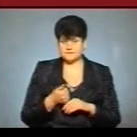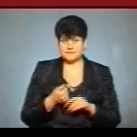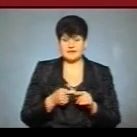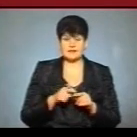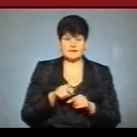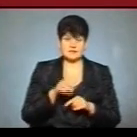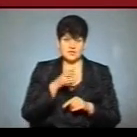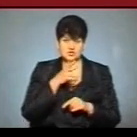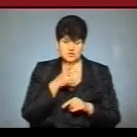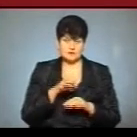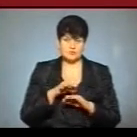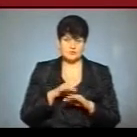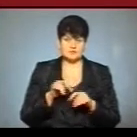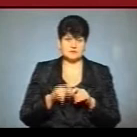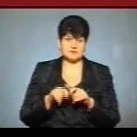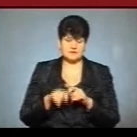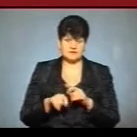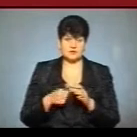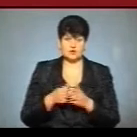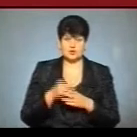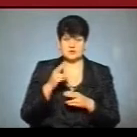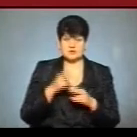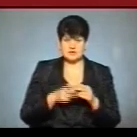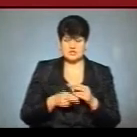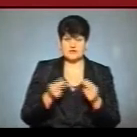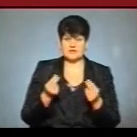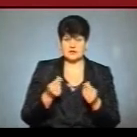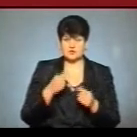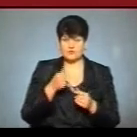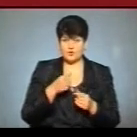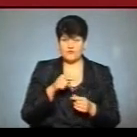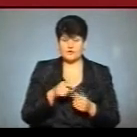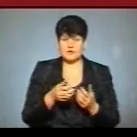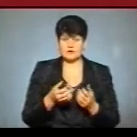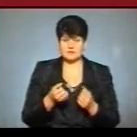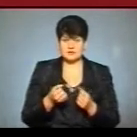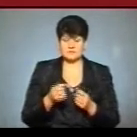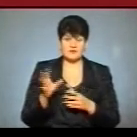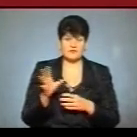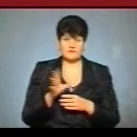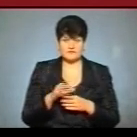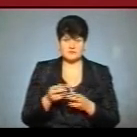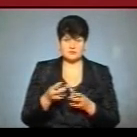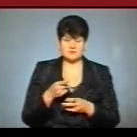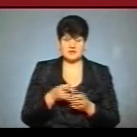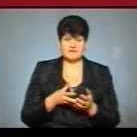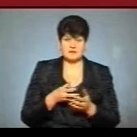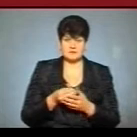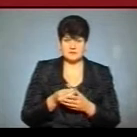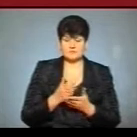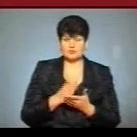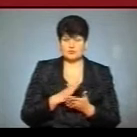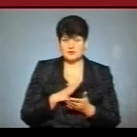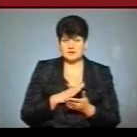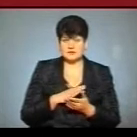цей час, на час проходження сертифікації і до закінчення фінансового року, вона отримувала всі належні її виплати. Склалася невеличка